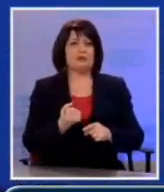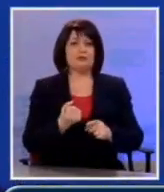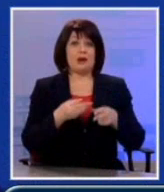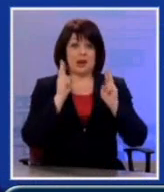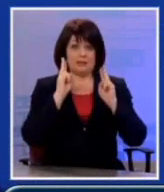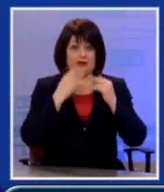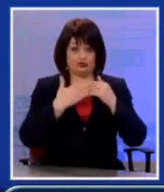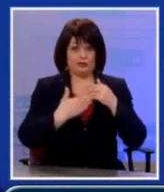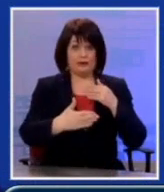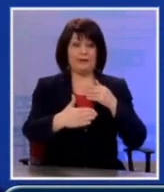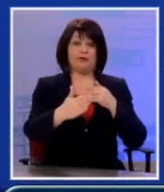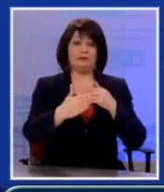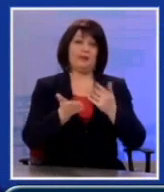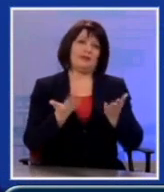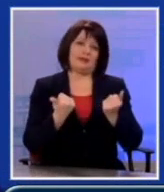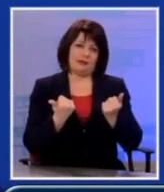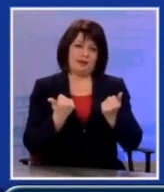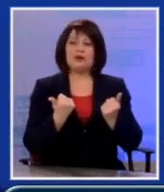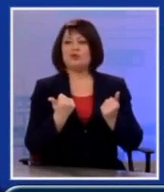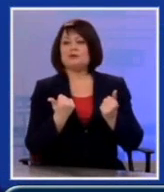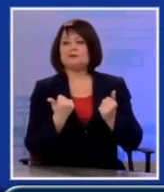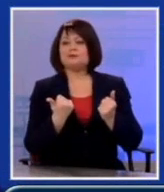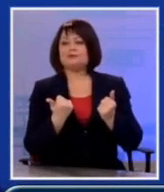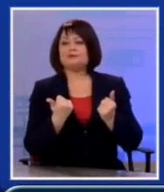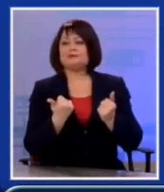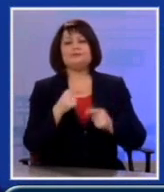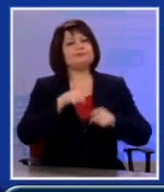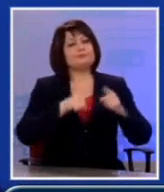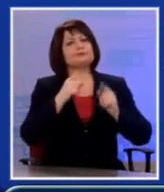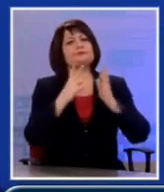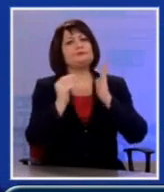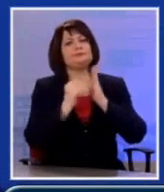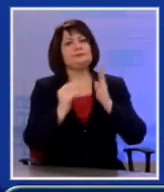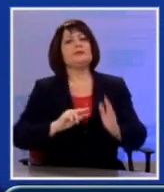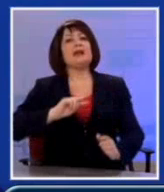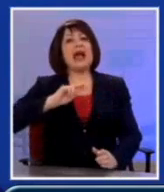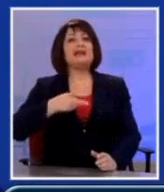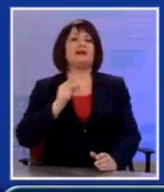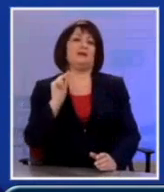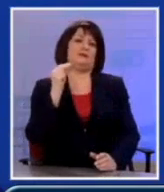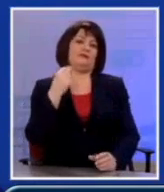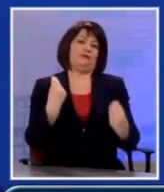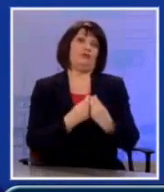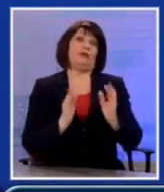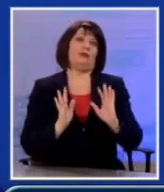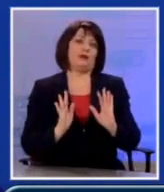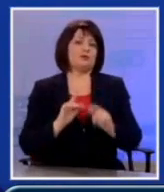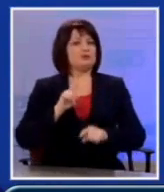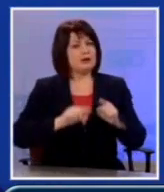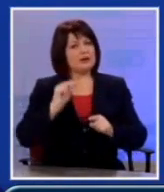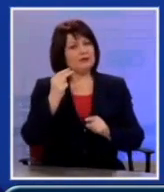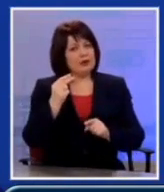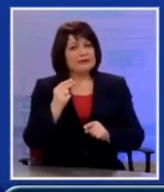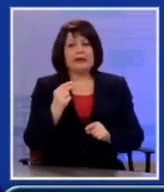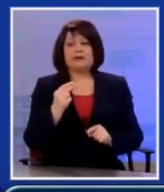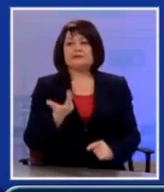σε αυτήν την περίοδο δεν θα υπάρχουν, παραδείγματα αντικοινοβουλευτικά βουλευτών,